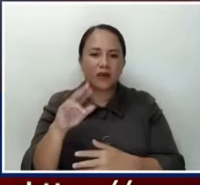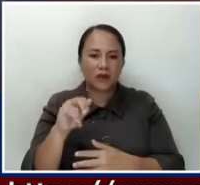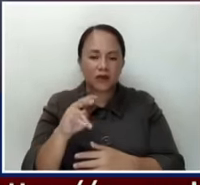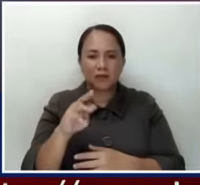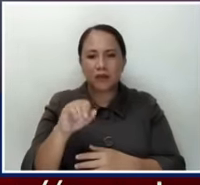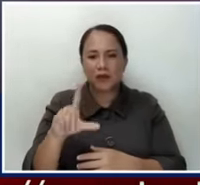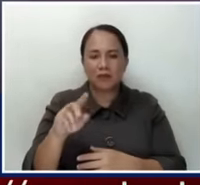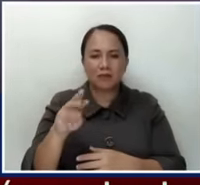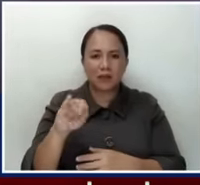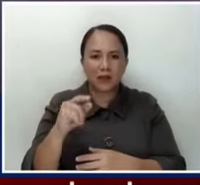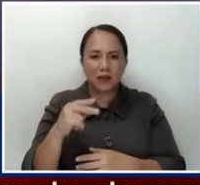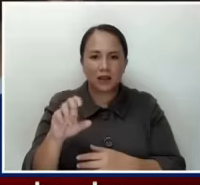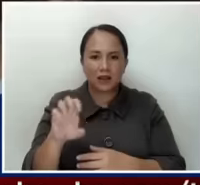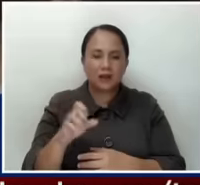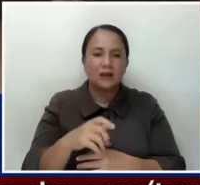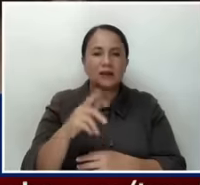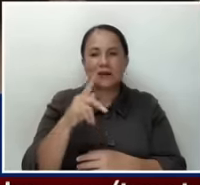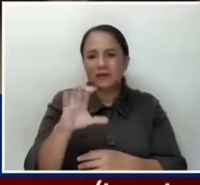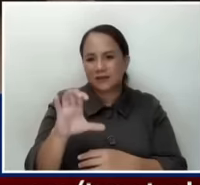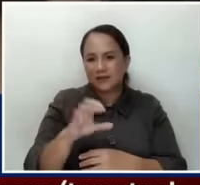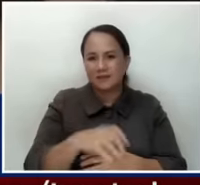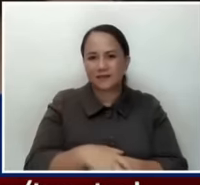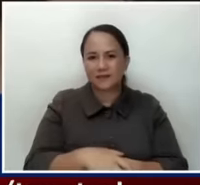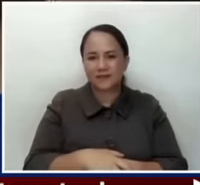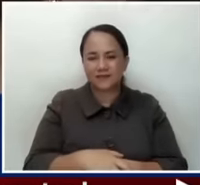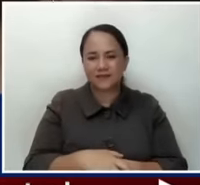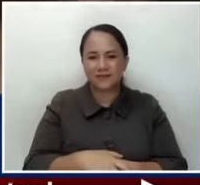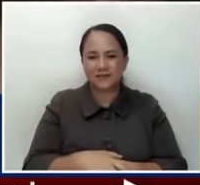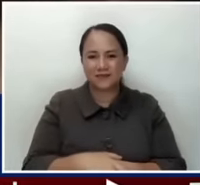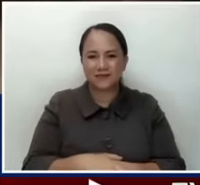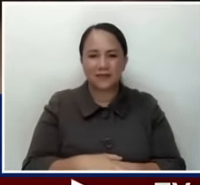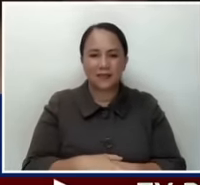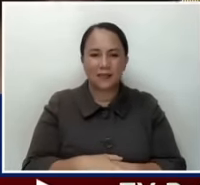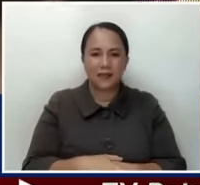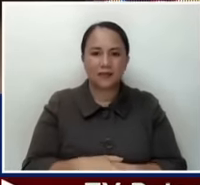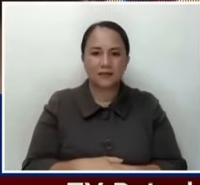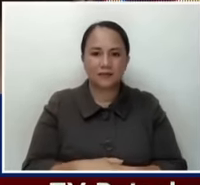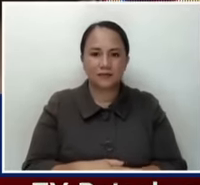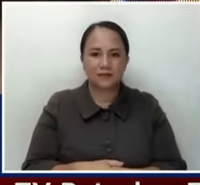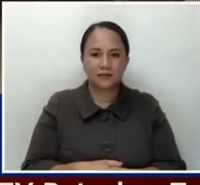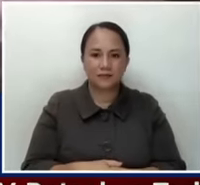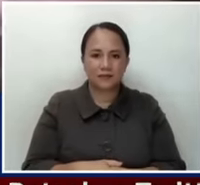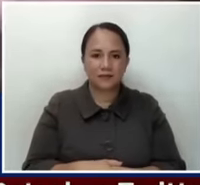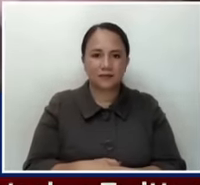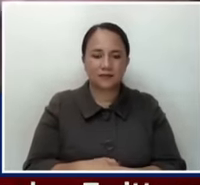Miguel, at maging kay Casey. Gino Krishnan, ABS-CBN News.